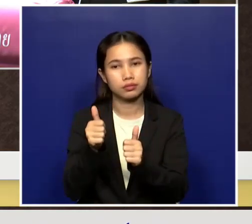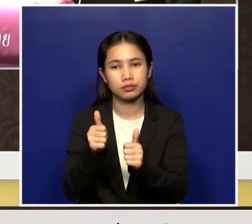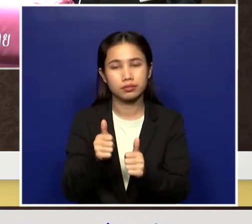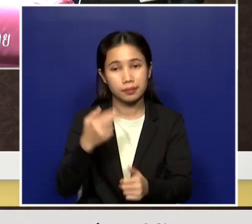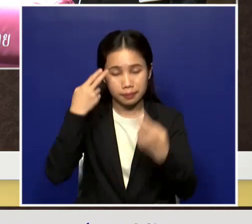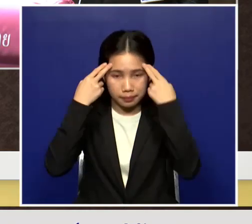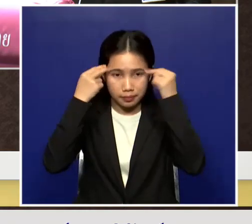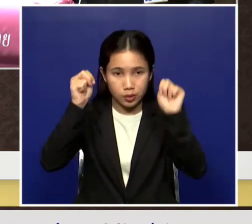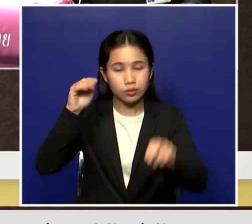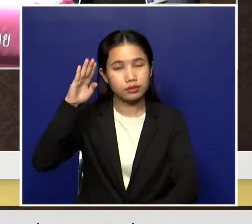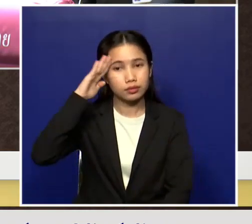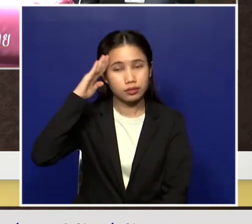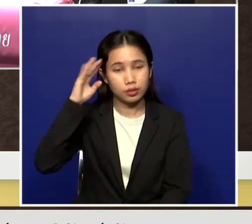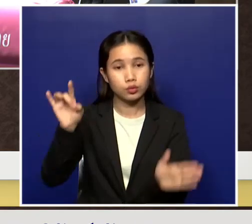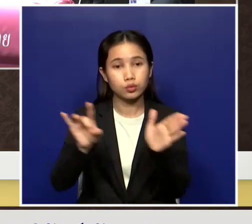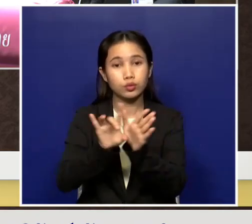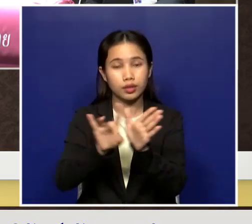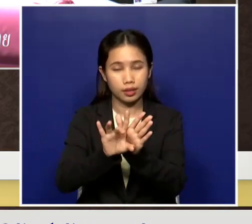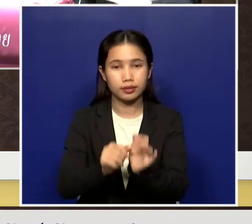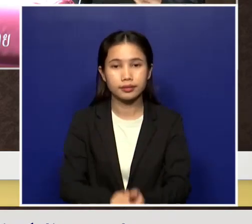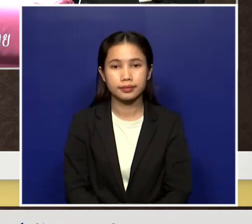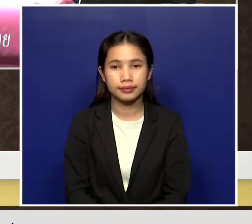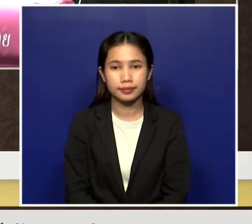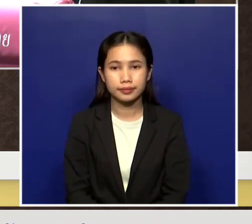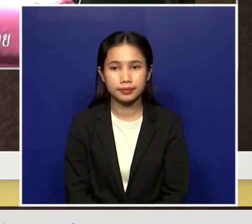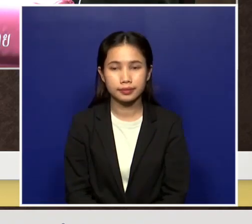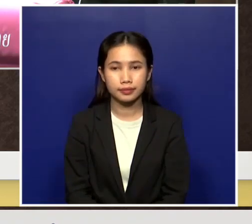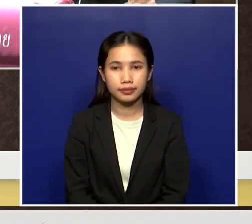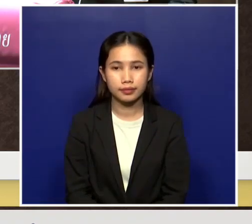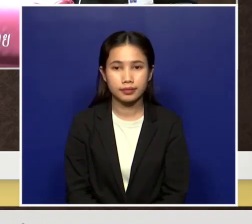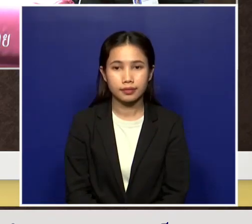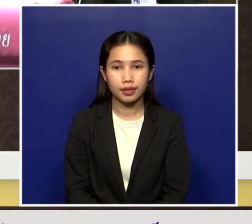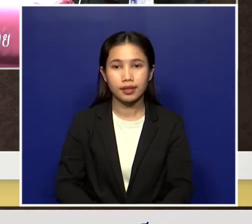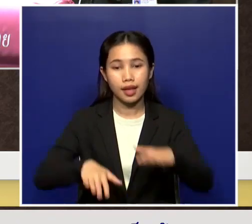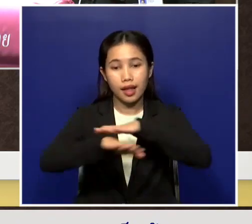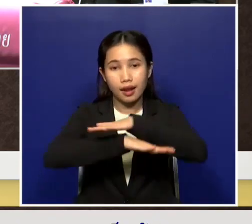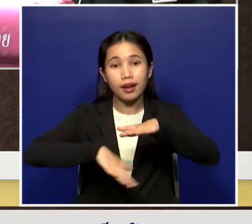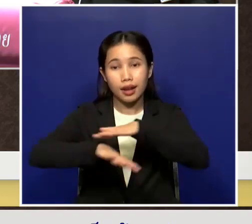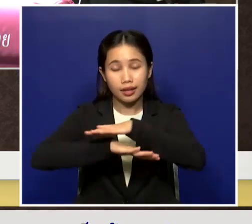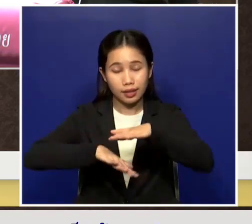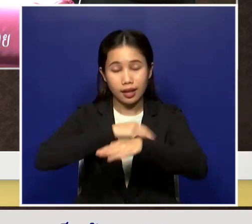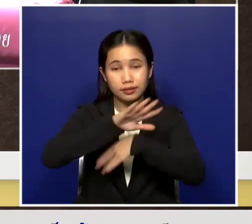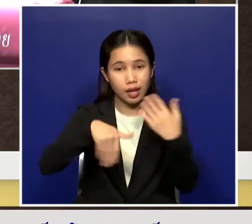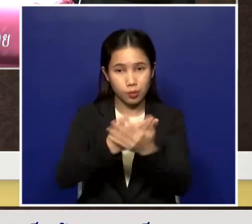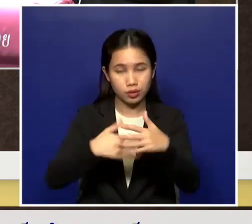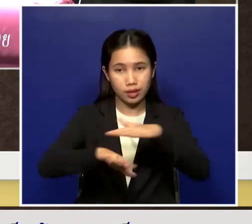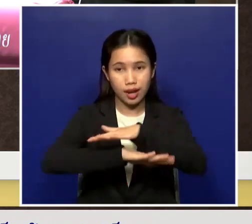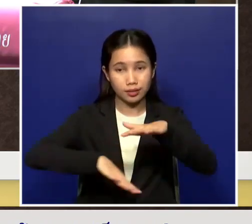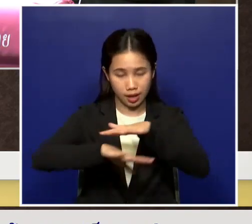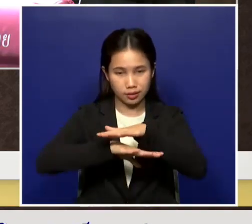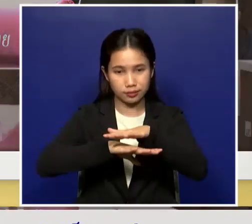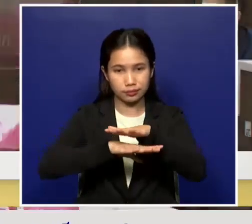ทธ์ครับสุดท้ายนี้นี่คือใบเสร็จทั้งหมดที่คุณไม่ได้มาเห็นนะครับพี่น้องซูมเลยนะ